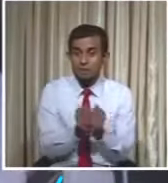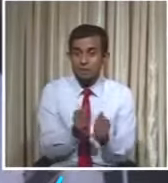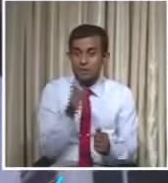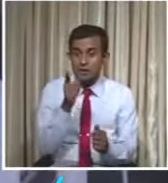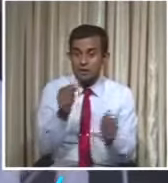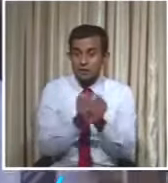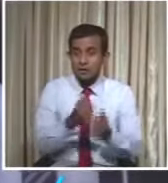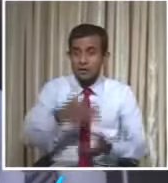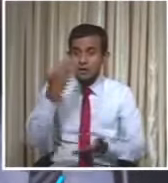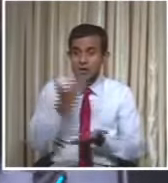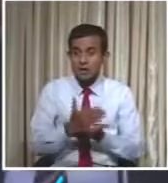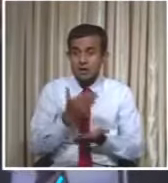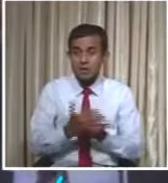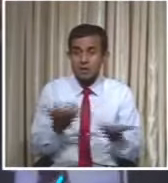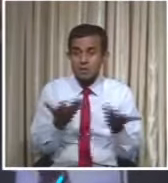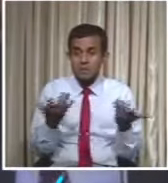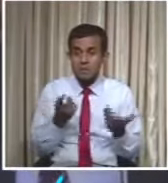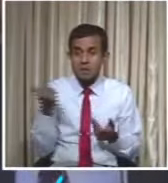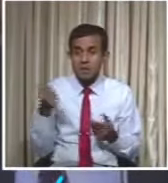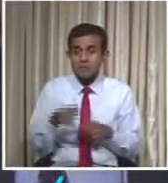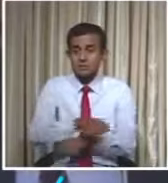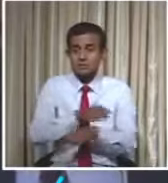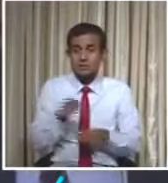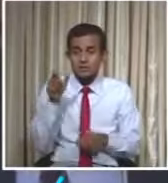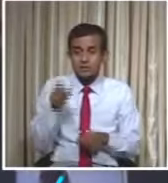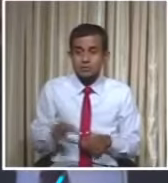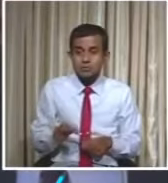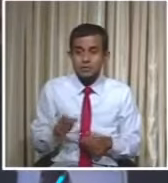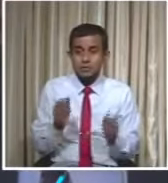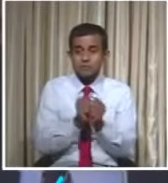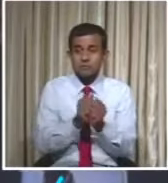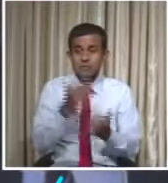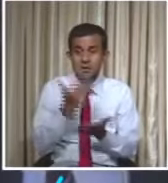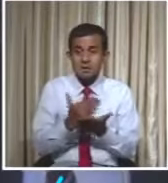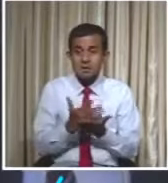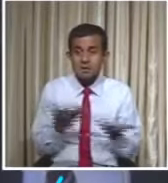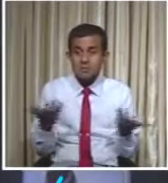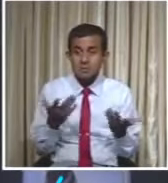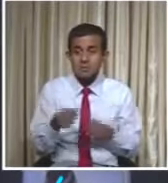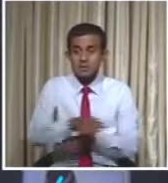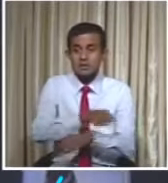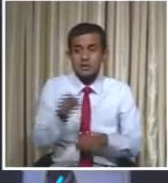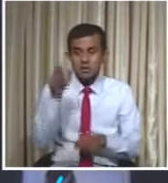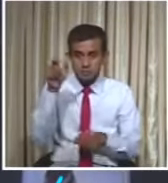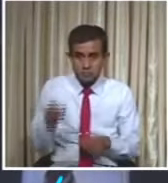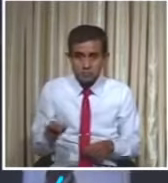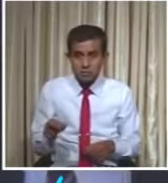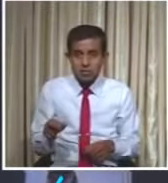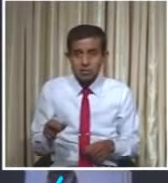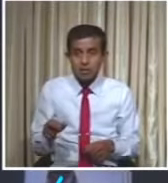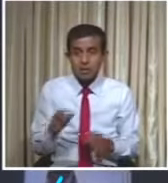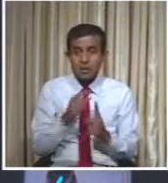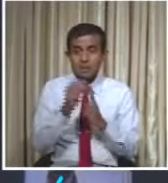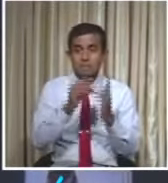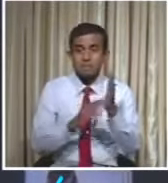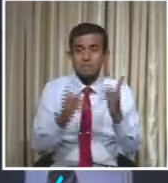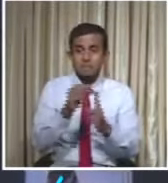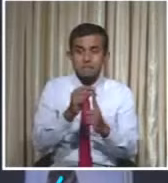ඒ ක්‍රියාව නවත්වා ගන්න බැරි මේ සංවිධායකතුමා ඒ ක්‍රියාව නවත්වා ගන්න බැරි මේ සංවිධායකතුමා